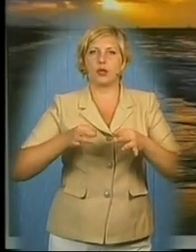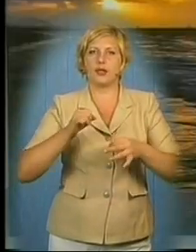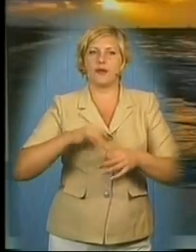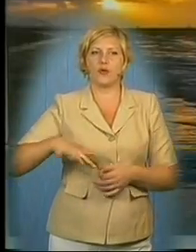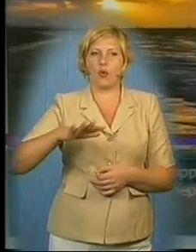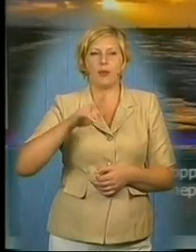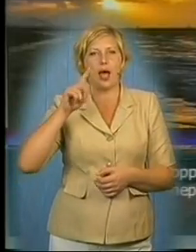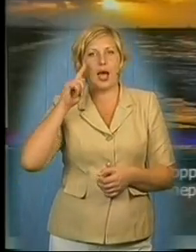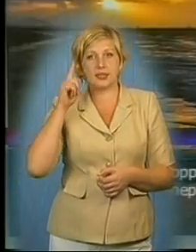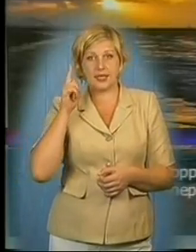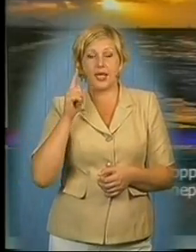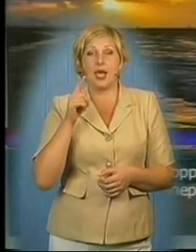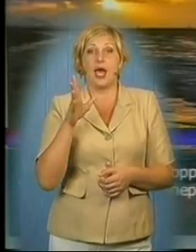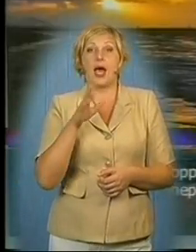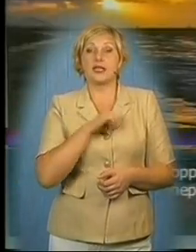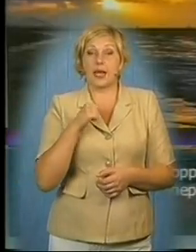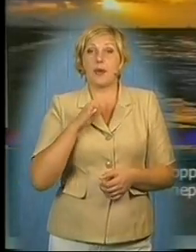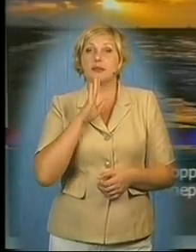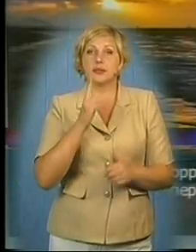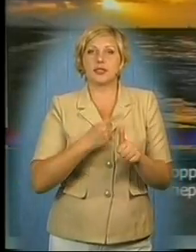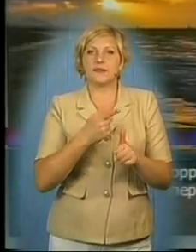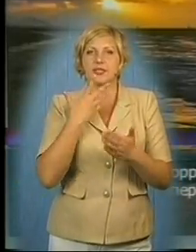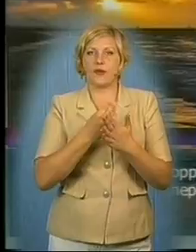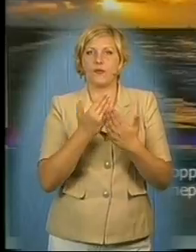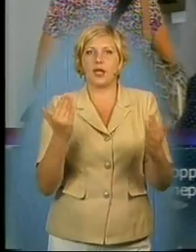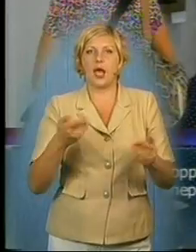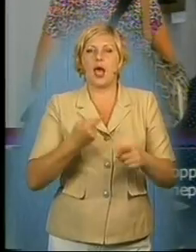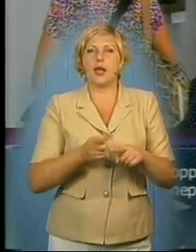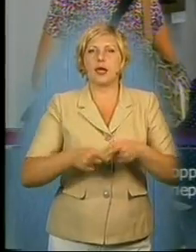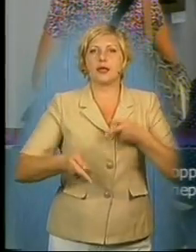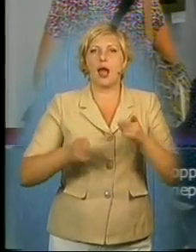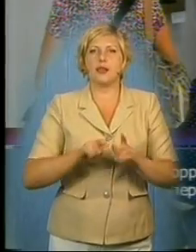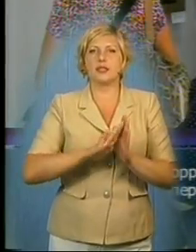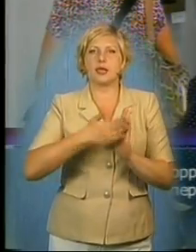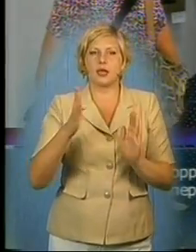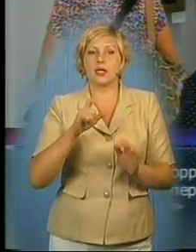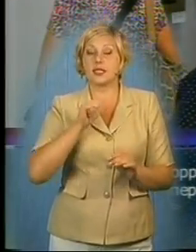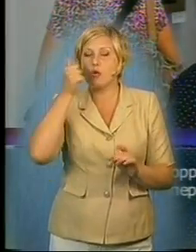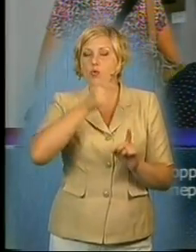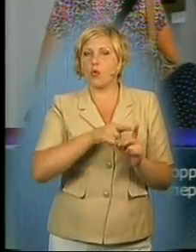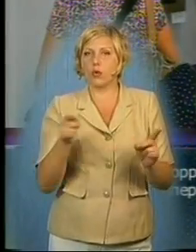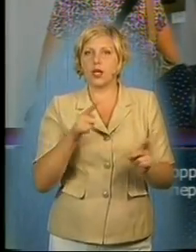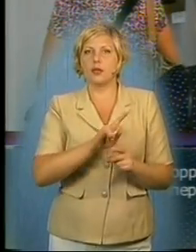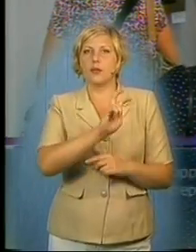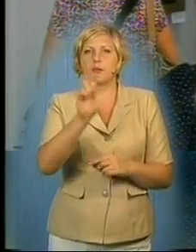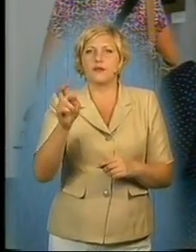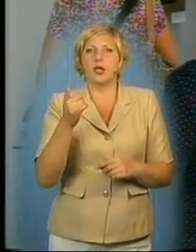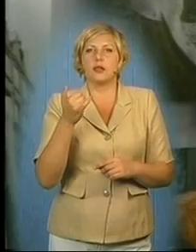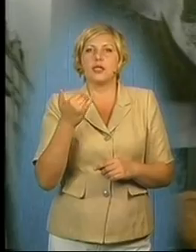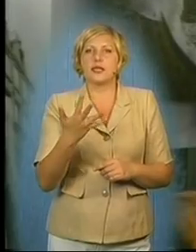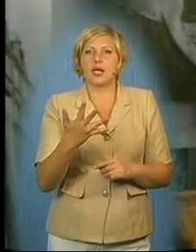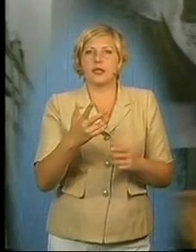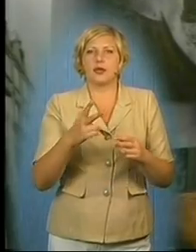Сама фотохудожница назвала свою экспозицию «Реальность отражения». За год Виктория Скорик побывала в нескольких странах